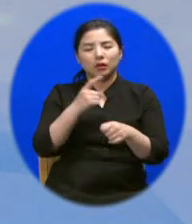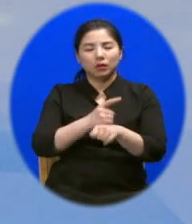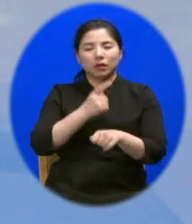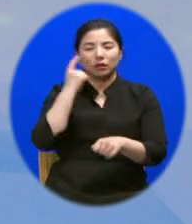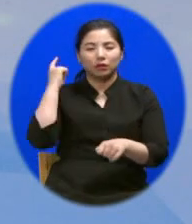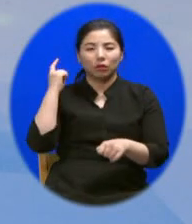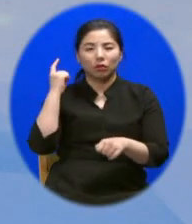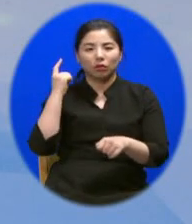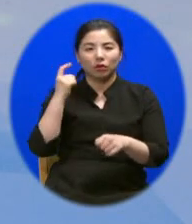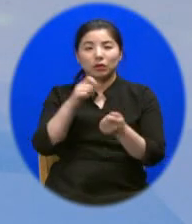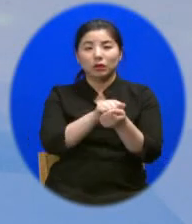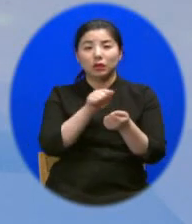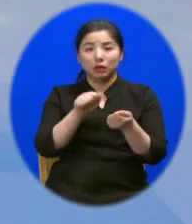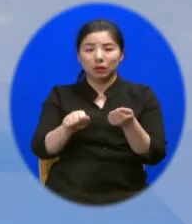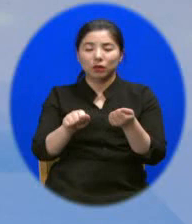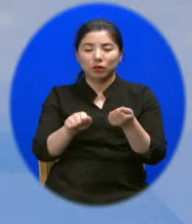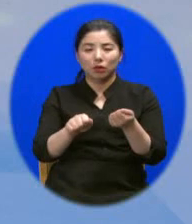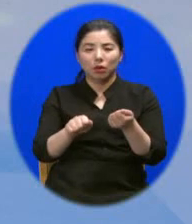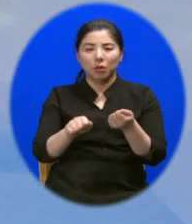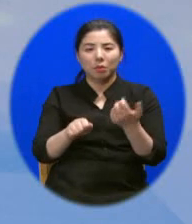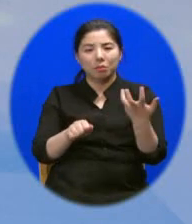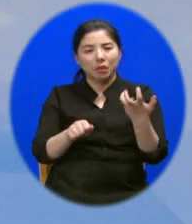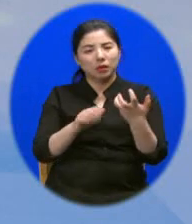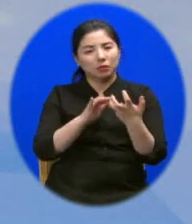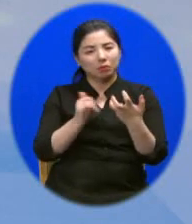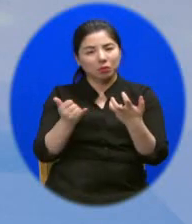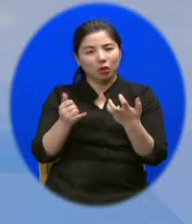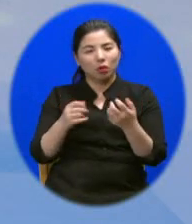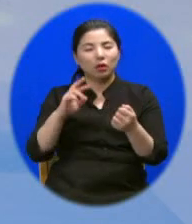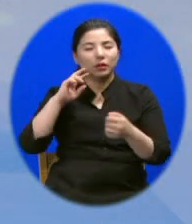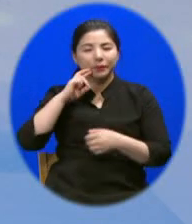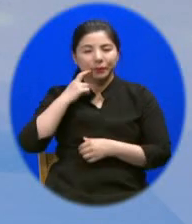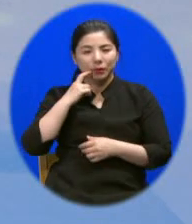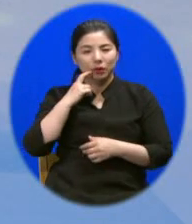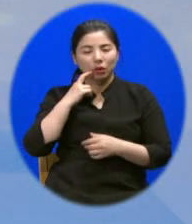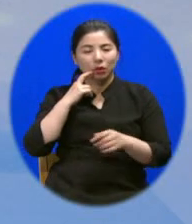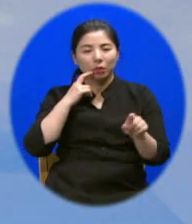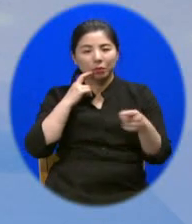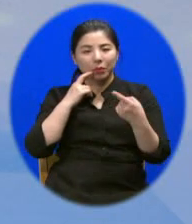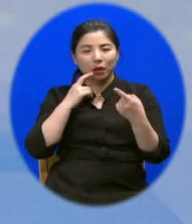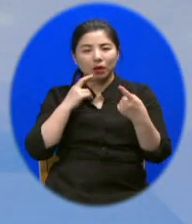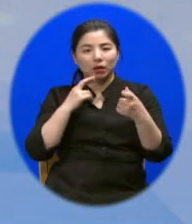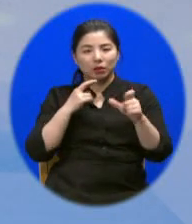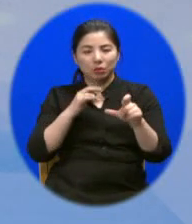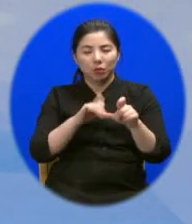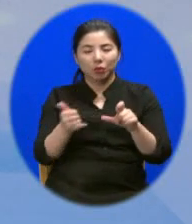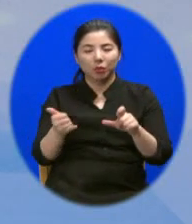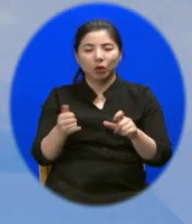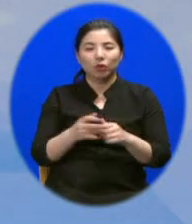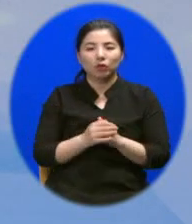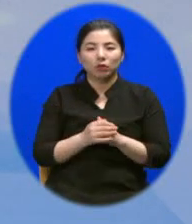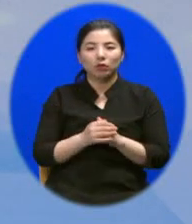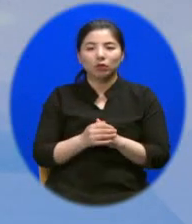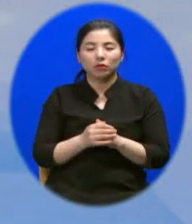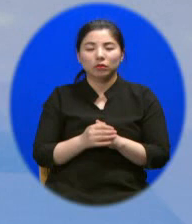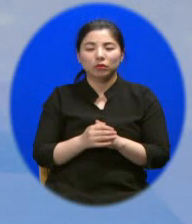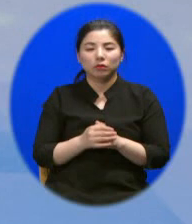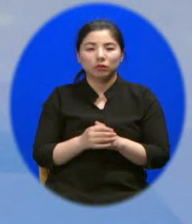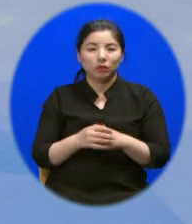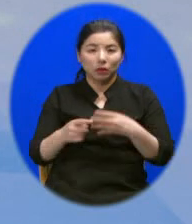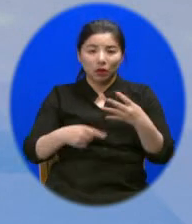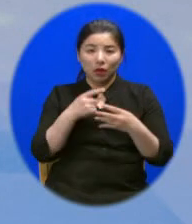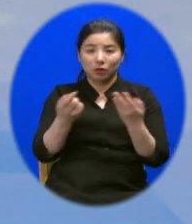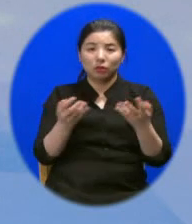같은 경우에 진청 회 고작 80명 그리고 음성은 의 100 15명 애플과 1 악 예절